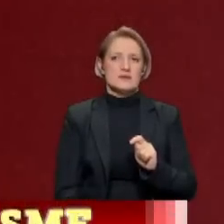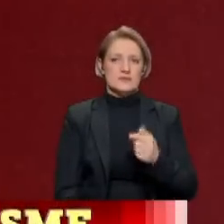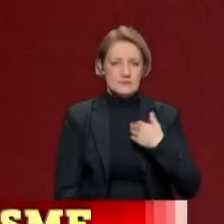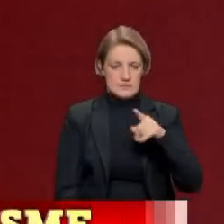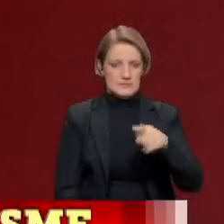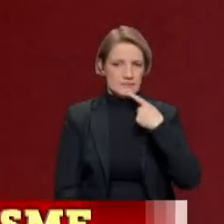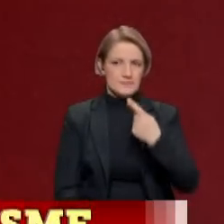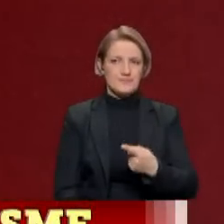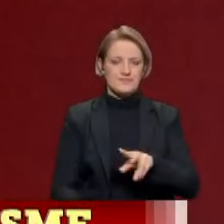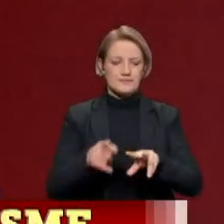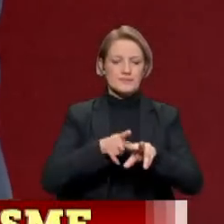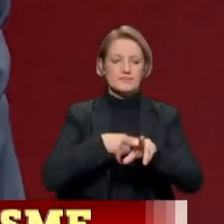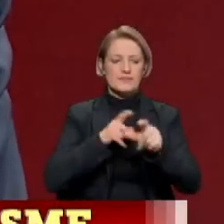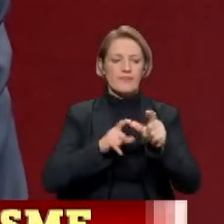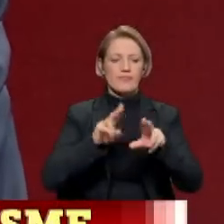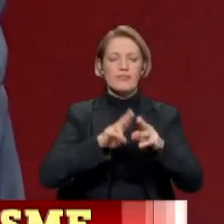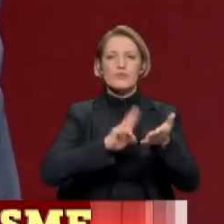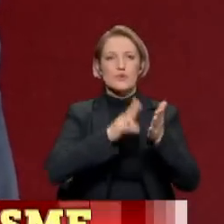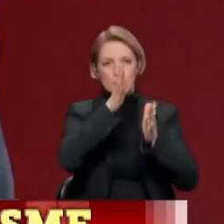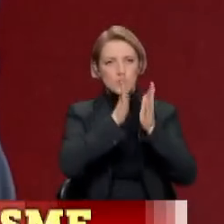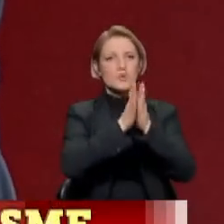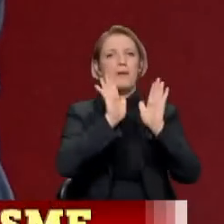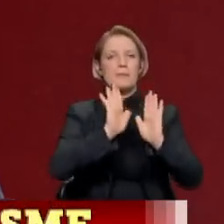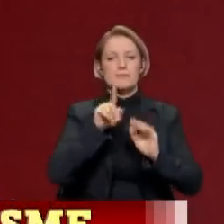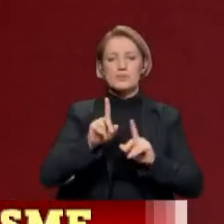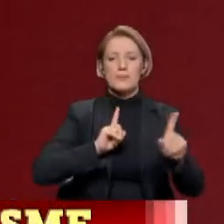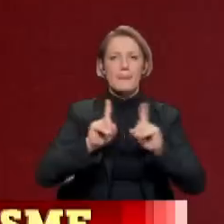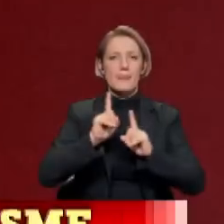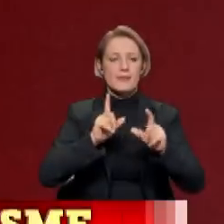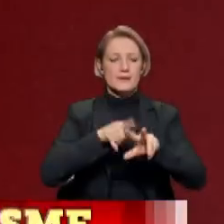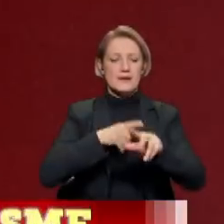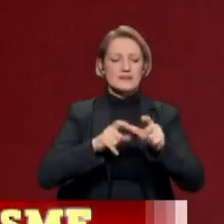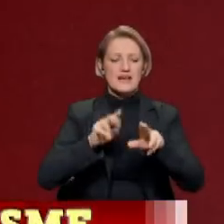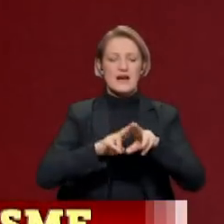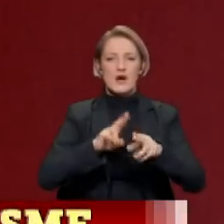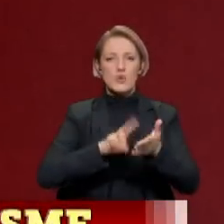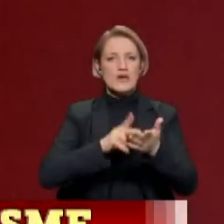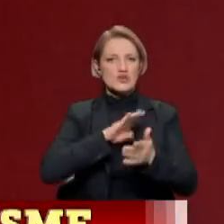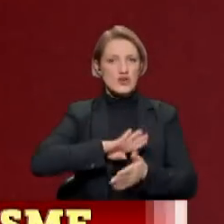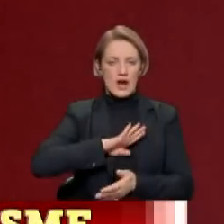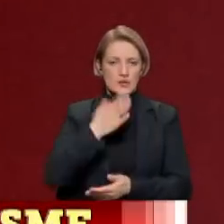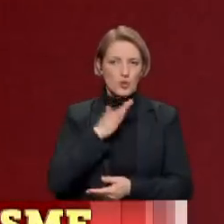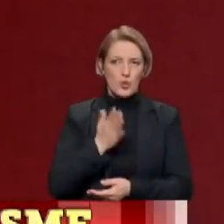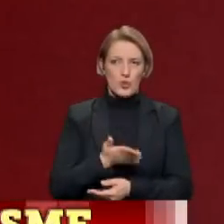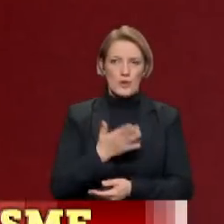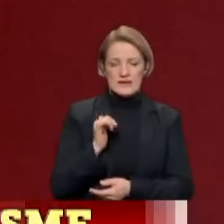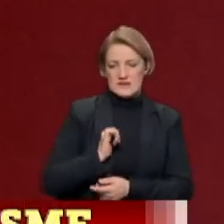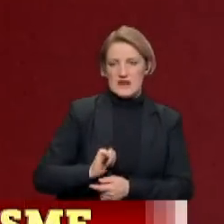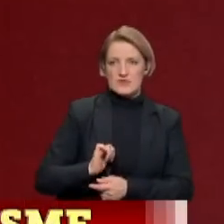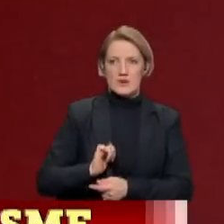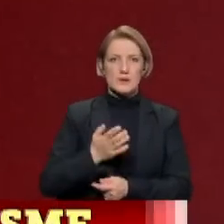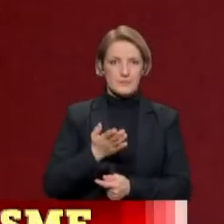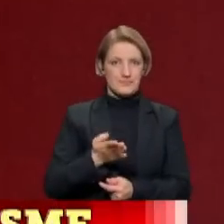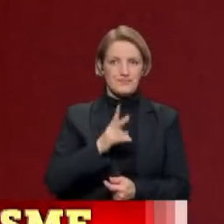bunu söylüyorum. YSK üyeleri kusura da bakmasınlar. Zaten bu davada YSK üyelerinin şikayeti de yok. Yani savcı